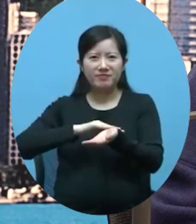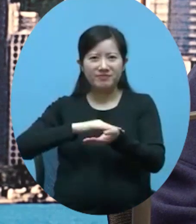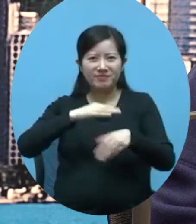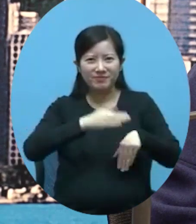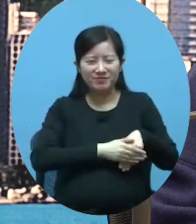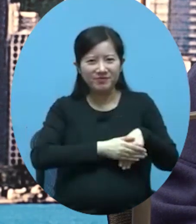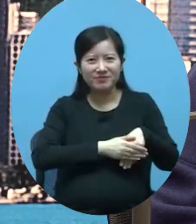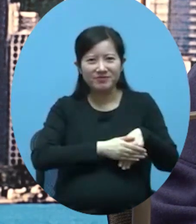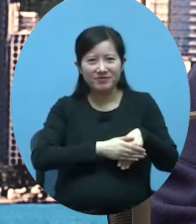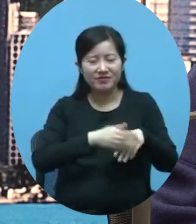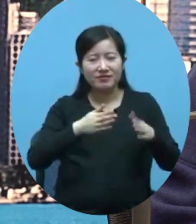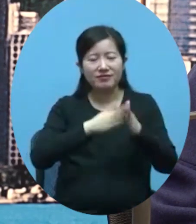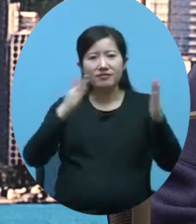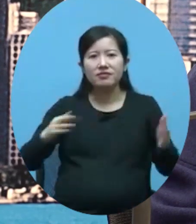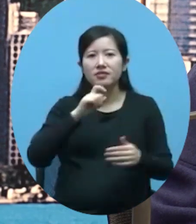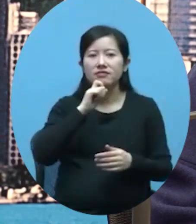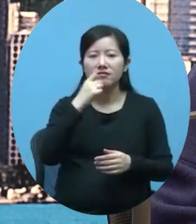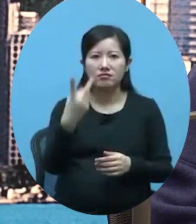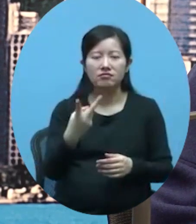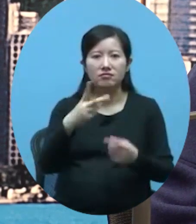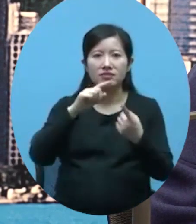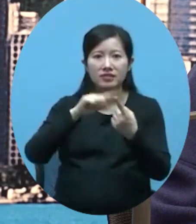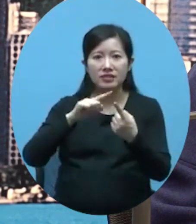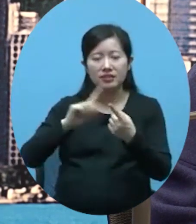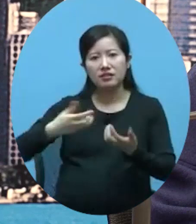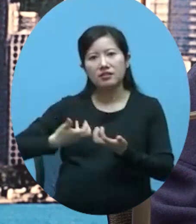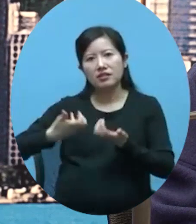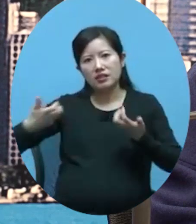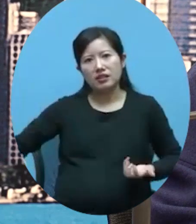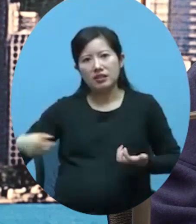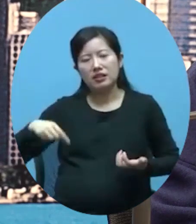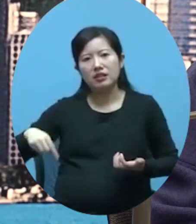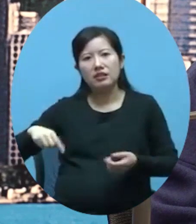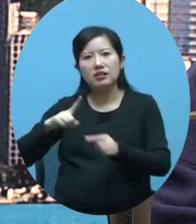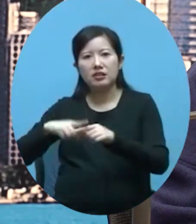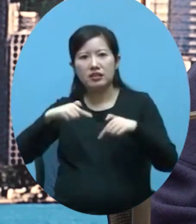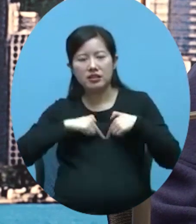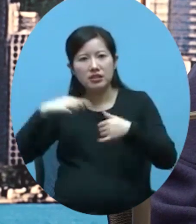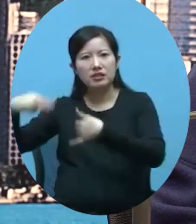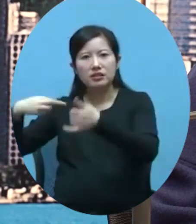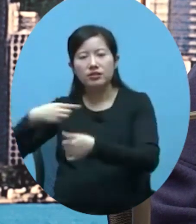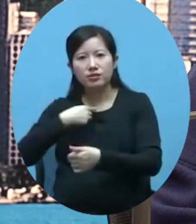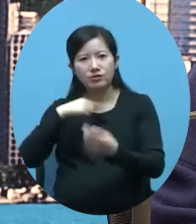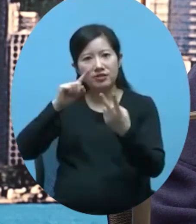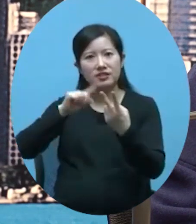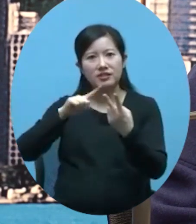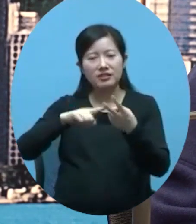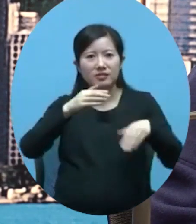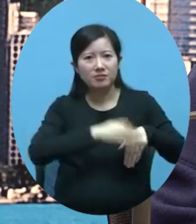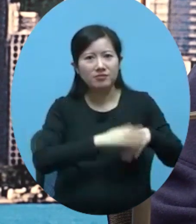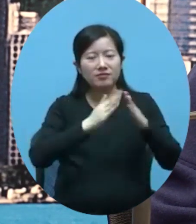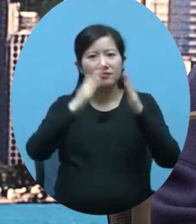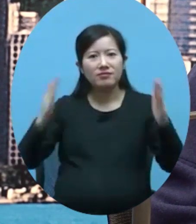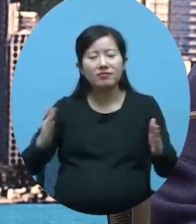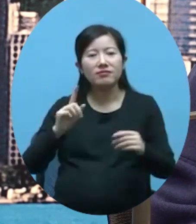在隔离营就是做这个检疫第二个潜伏期就其实已经是稳